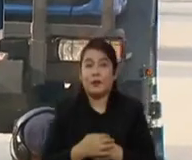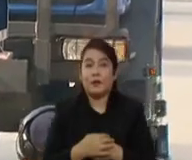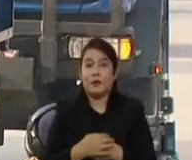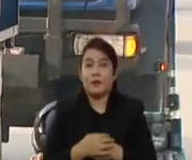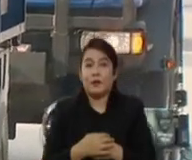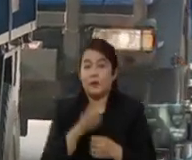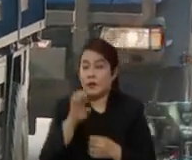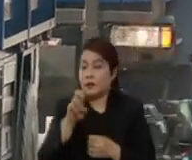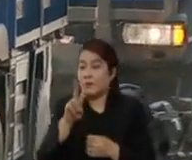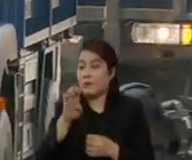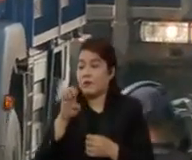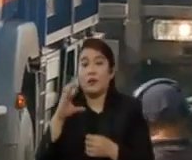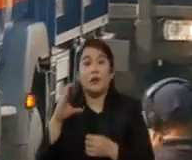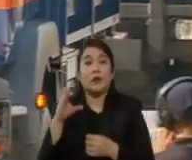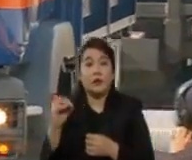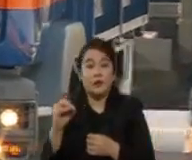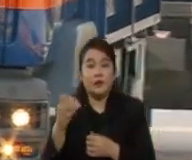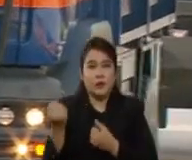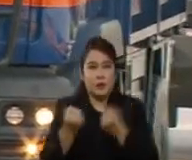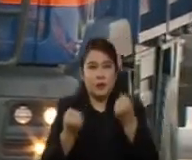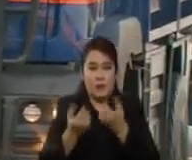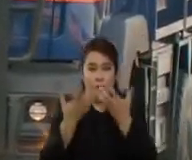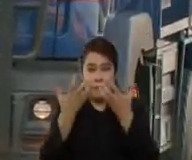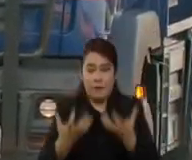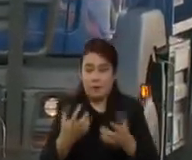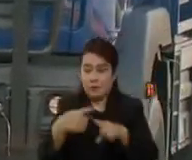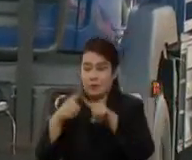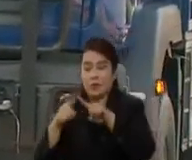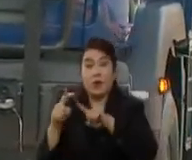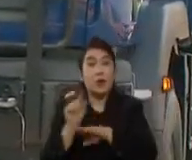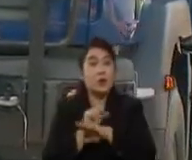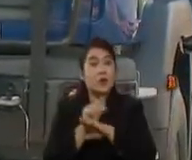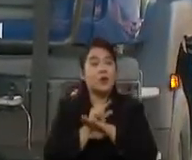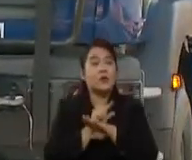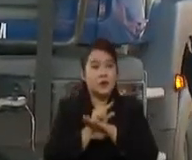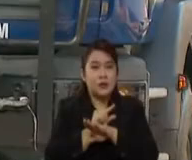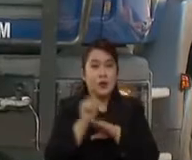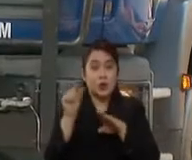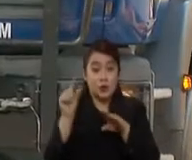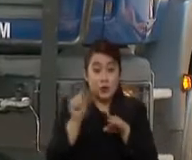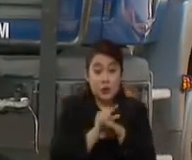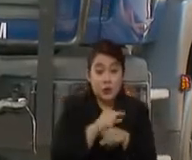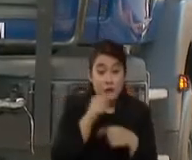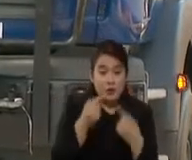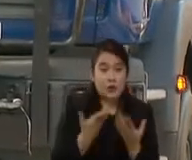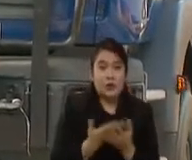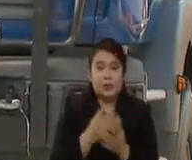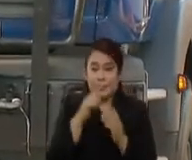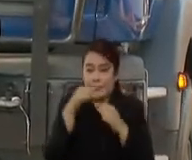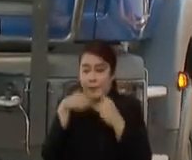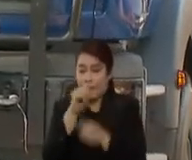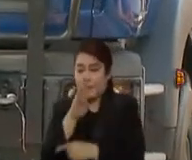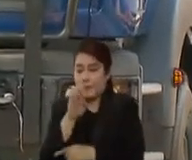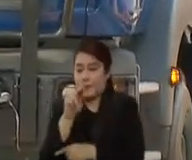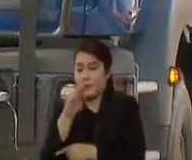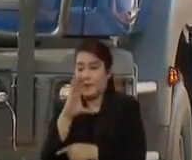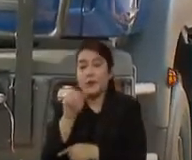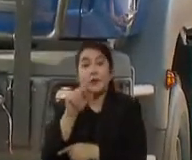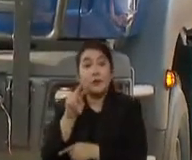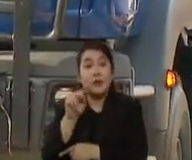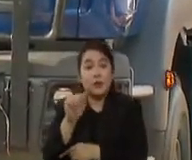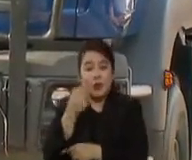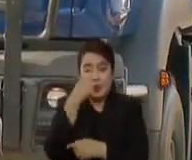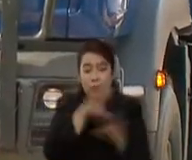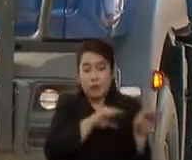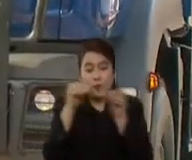dan Iveco merupakan kenderaan berat pelbagai guna yang digunakan semasa operasi bencana, khususnya untuk operasi